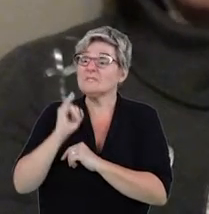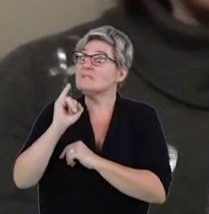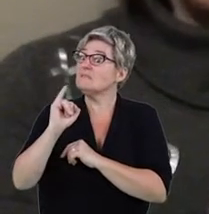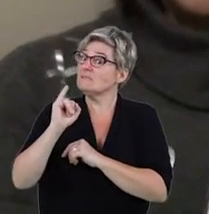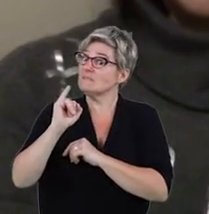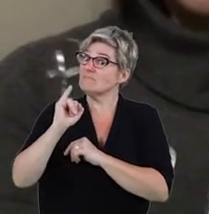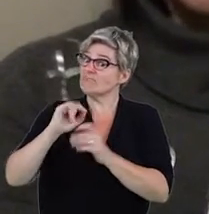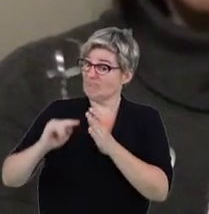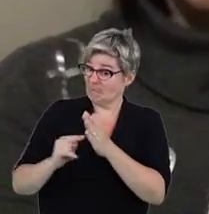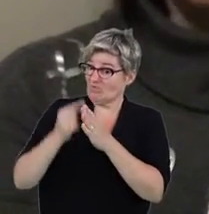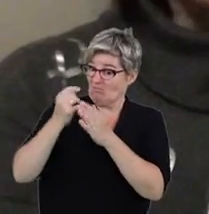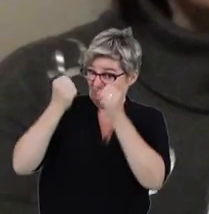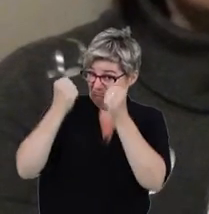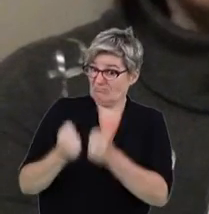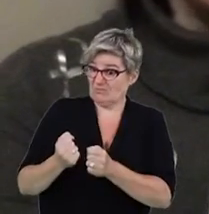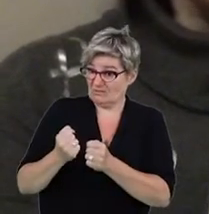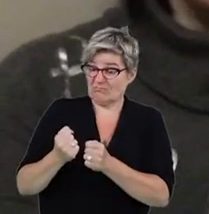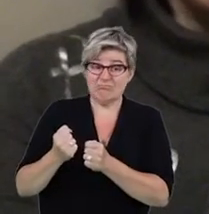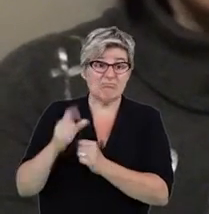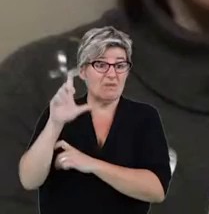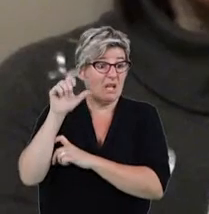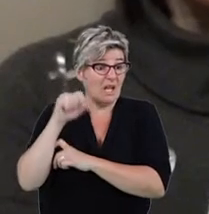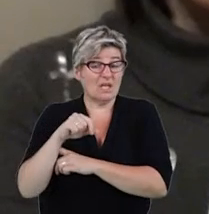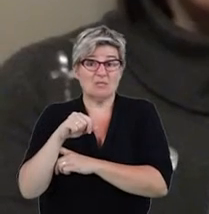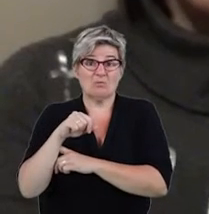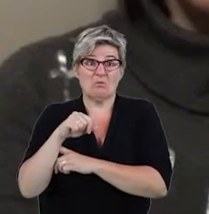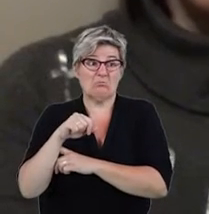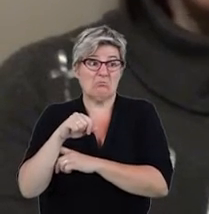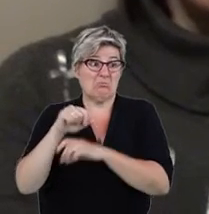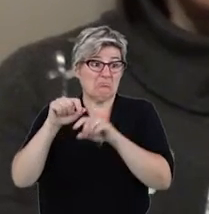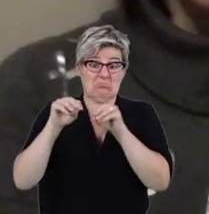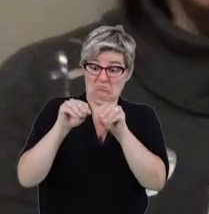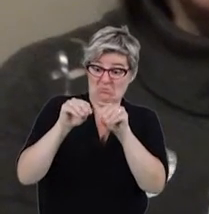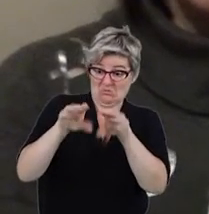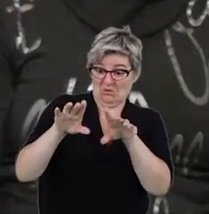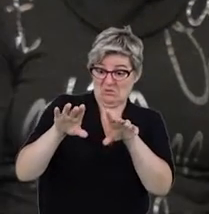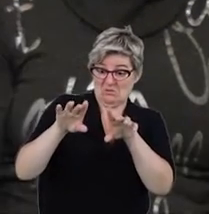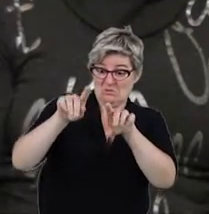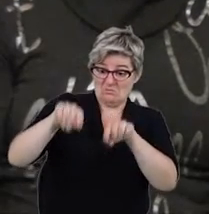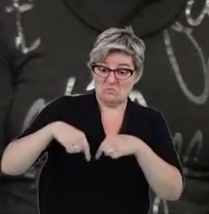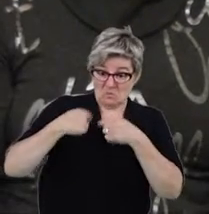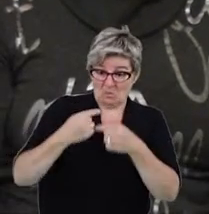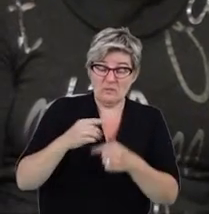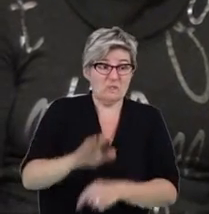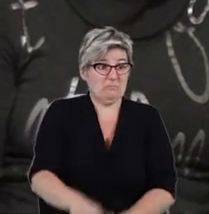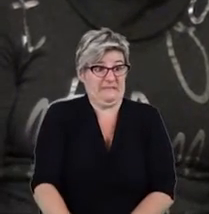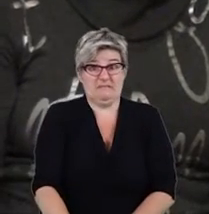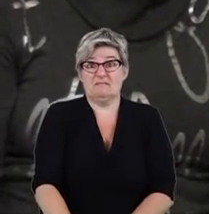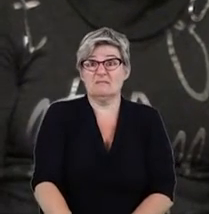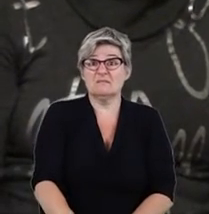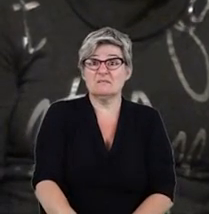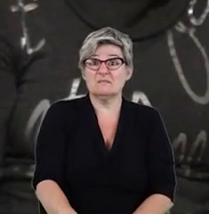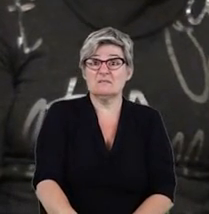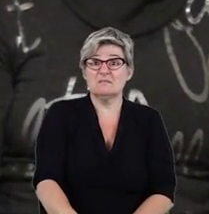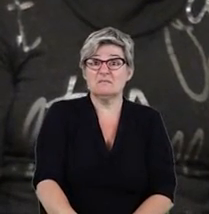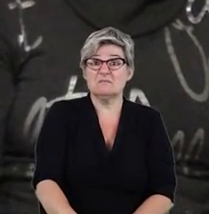si c'était à recommencer, oui, la LSQ, je lui aurais montré dès qu'elle était petite. On se